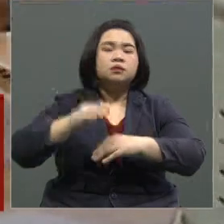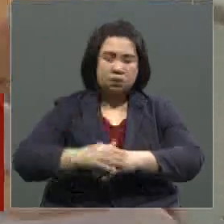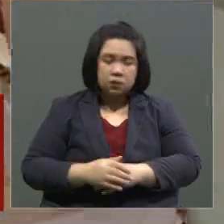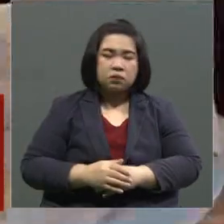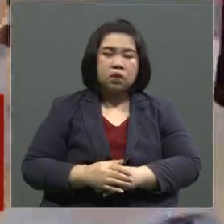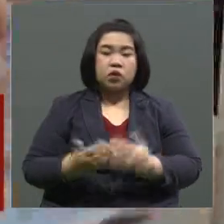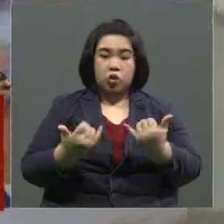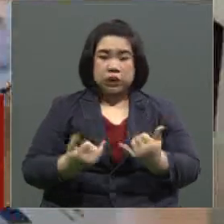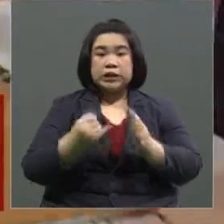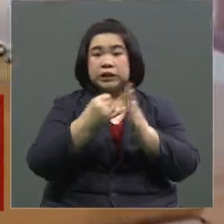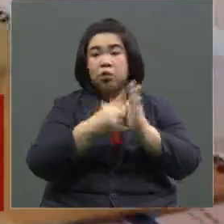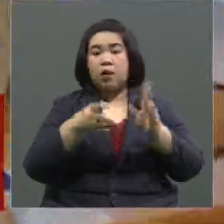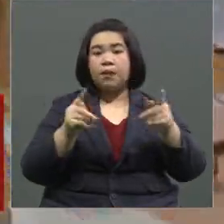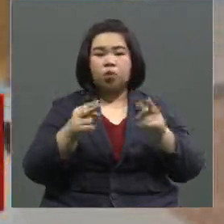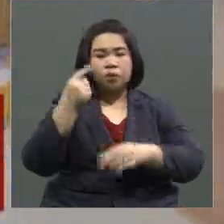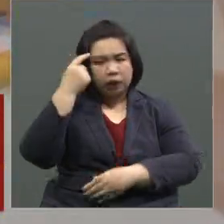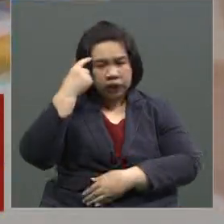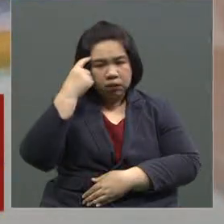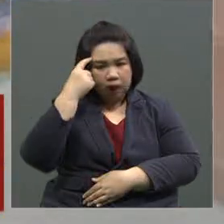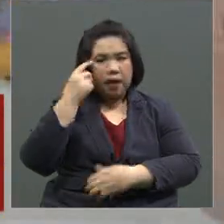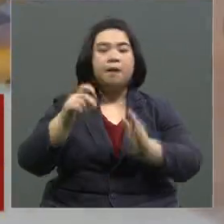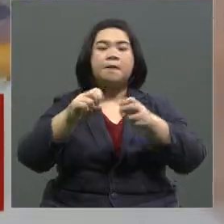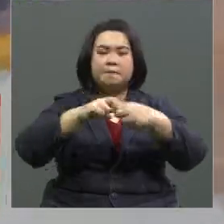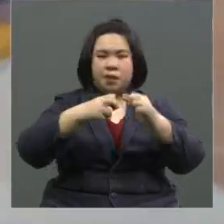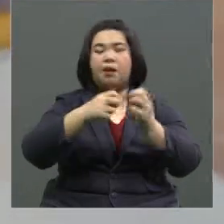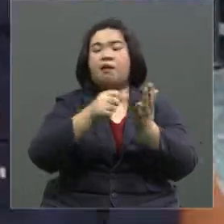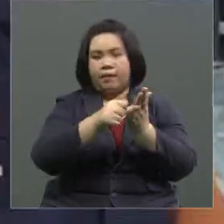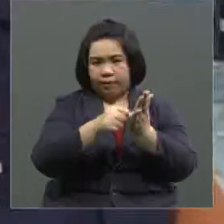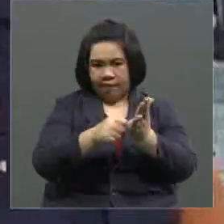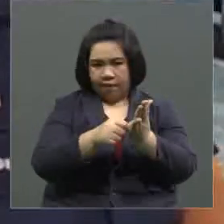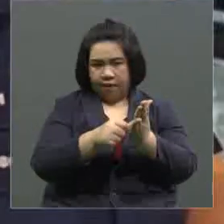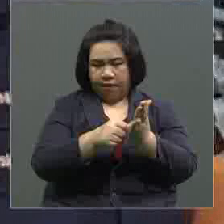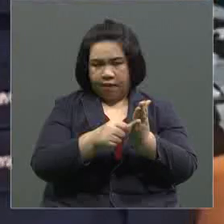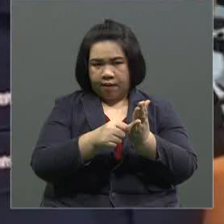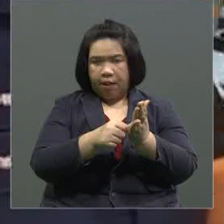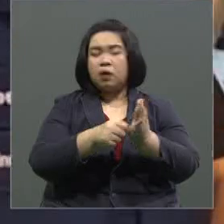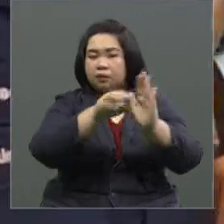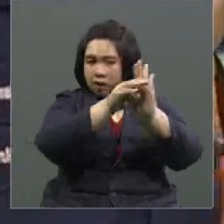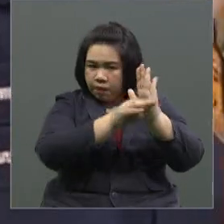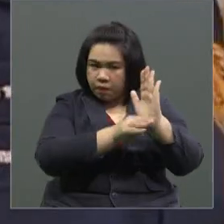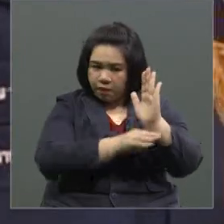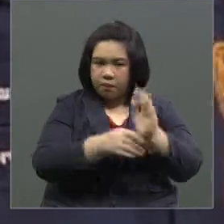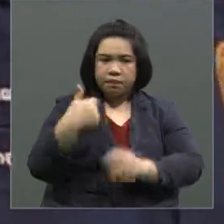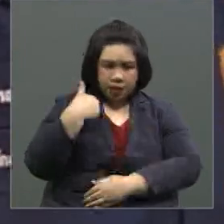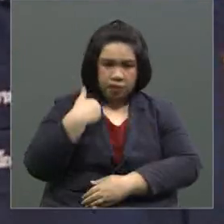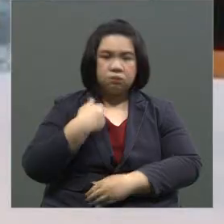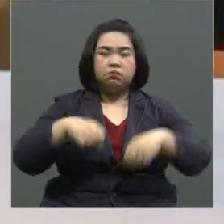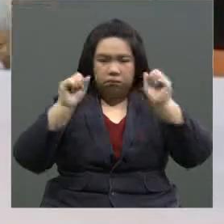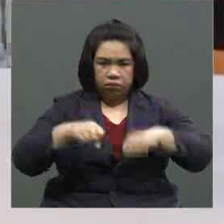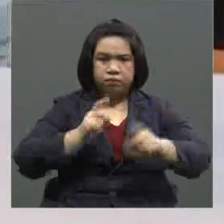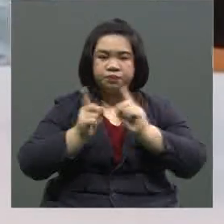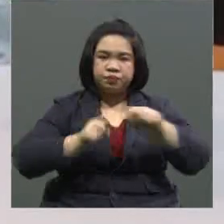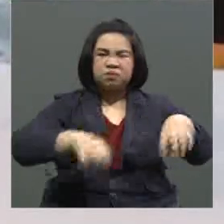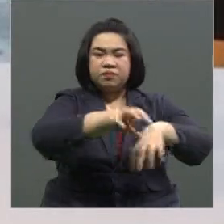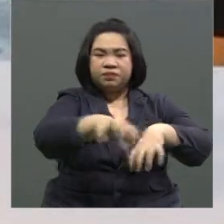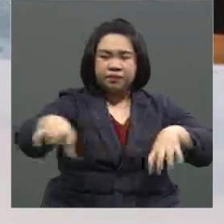างจังหวัดปทุมธานีค่ะจึงวางแนวทางแก้ไขปัญหาที่เรียกกันว่าปทุมธานีโมเดลไปทำบันทึกข้อตกลงร่วมกับสถ